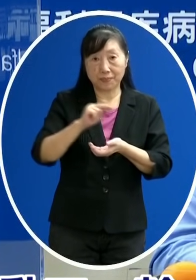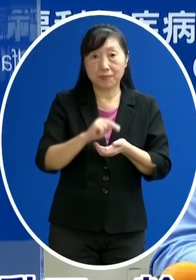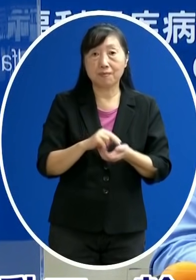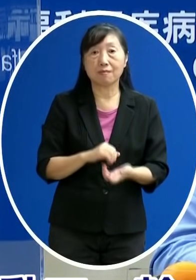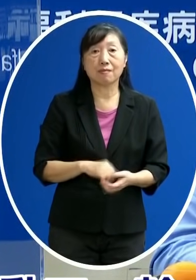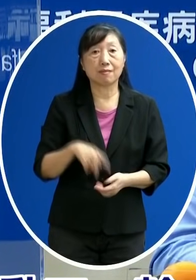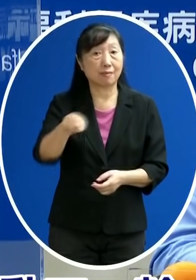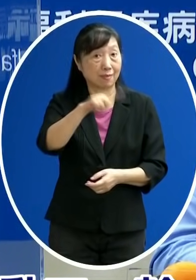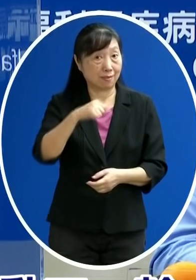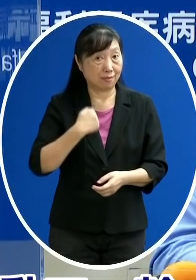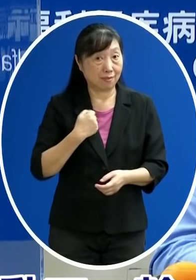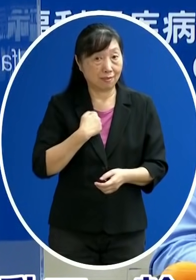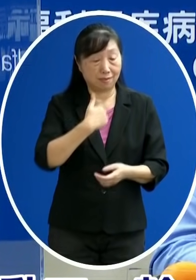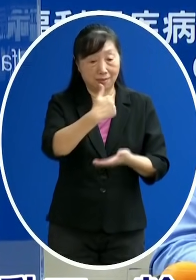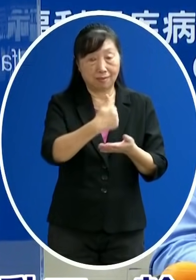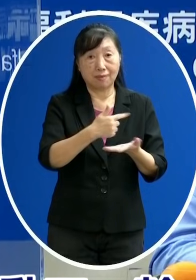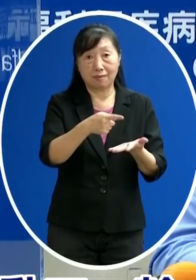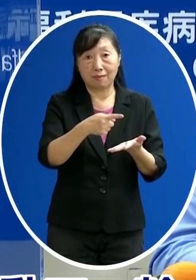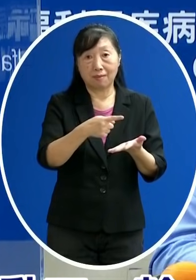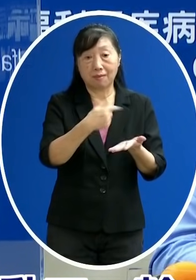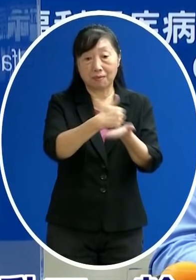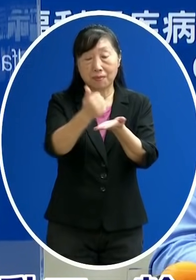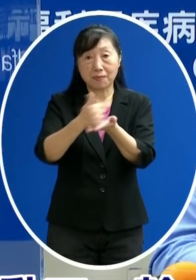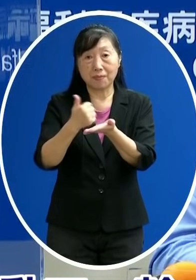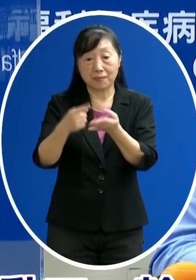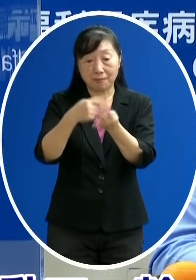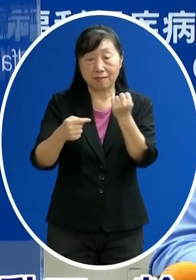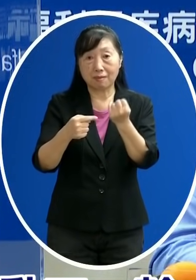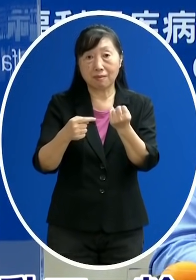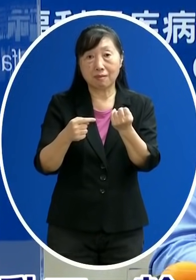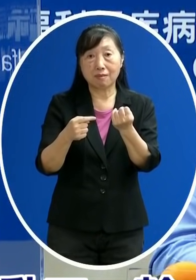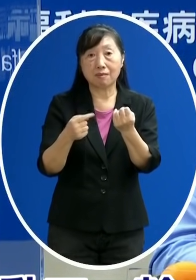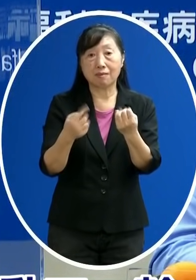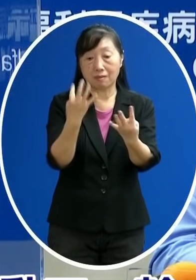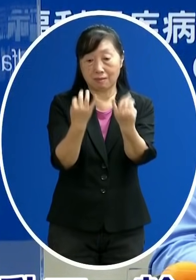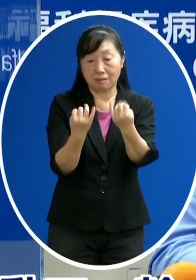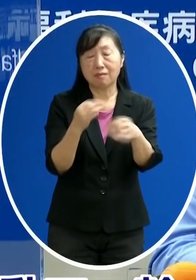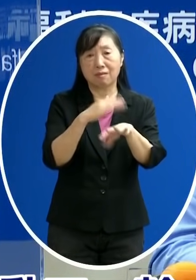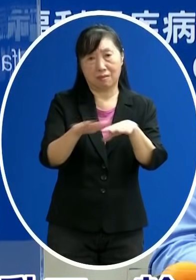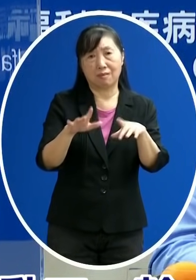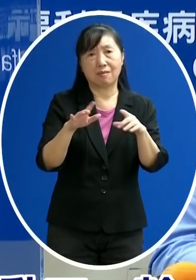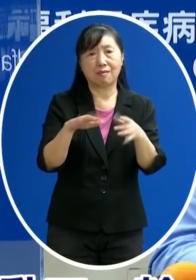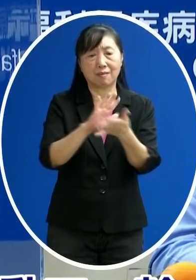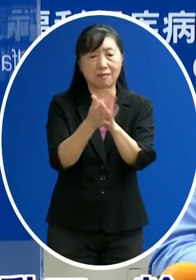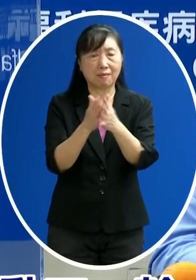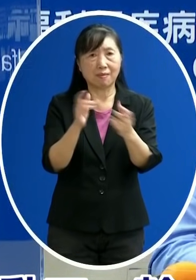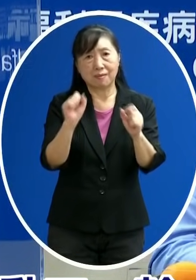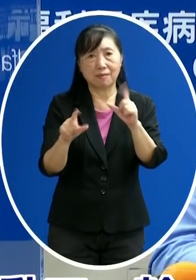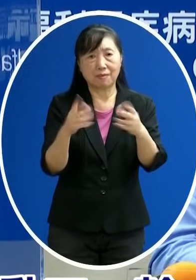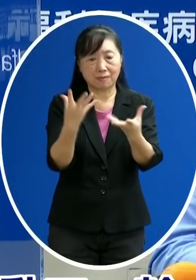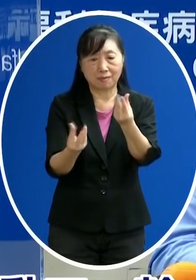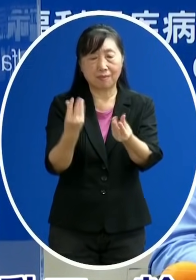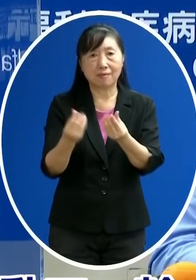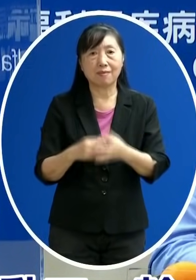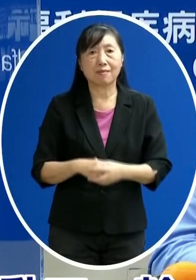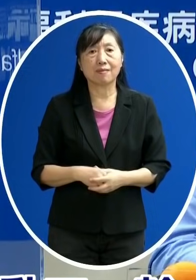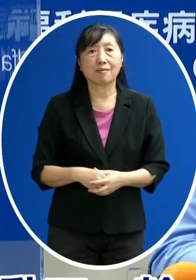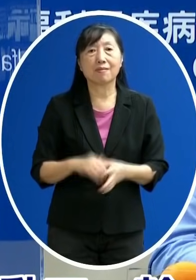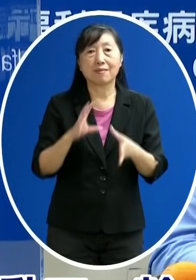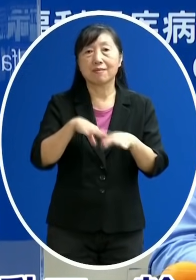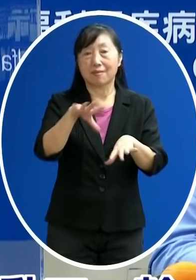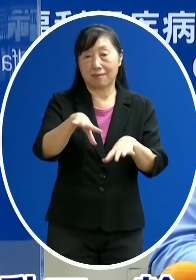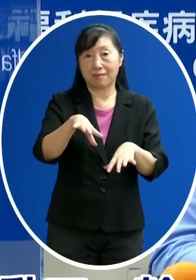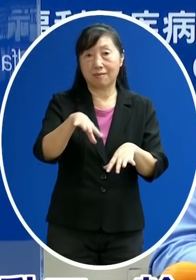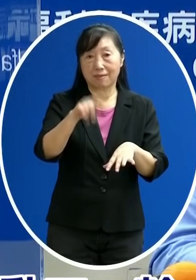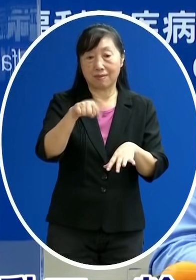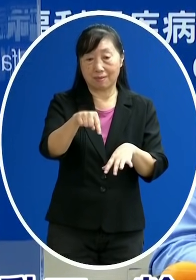大家也知道这个到货的时间跟数量哈，它还是有一些变化。所以我们是原则上哈做这样的一